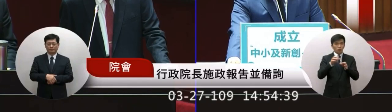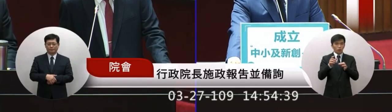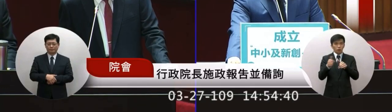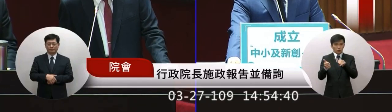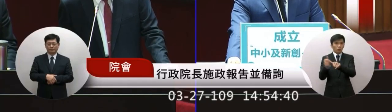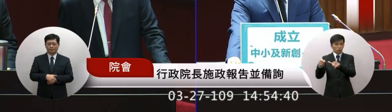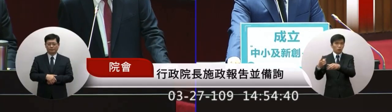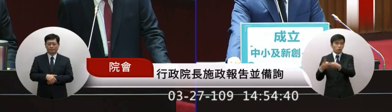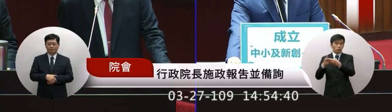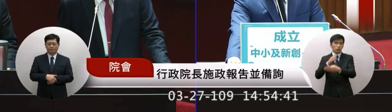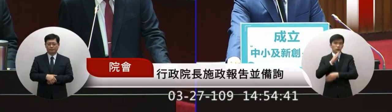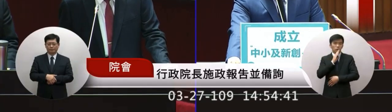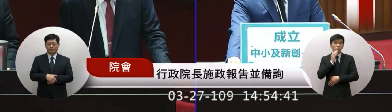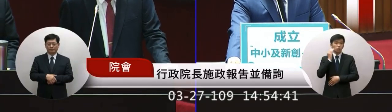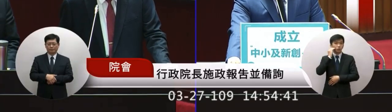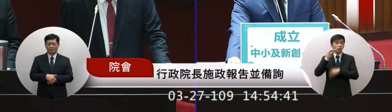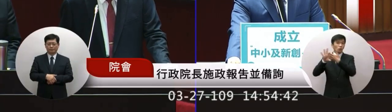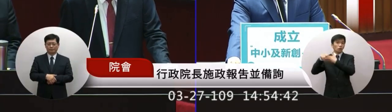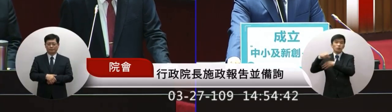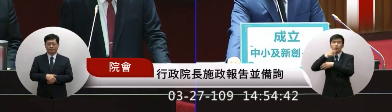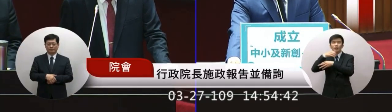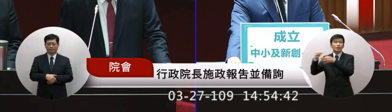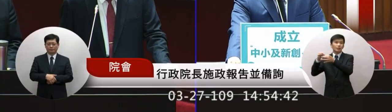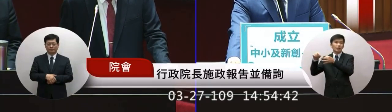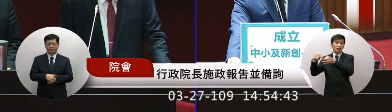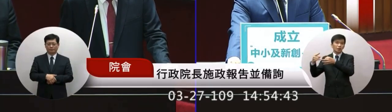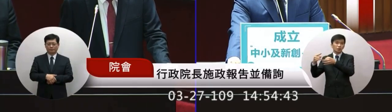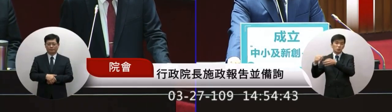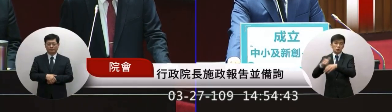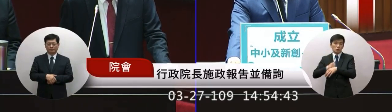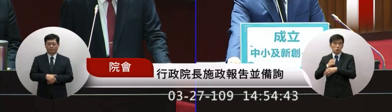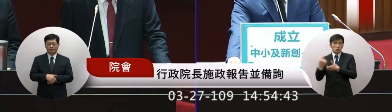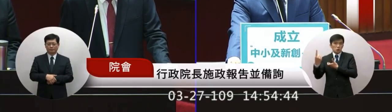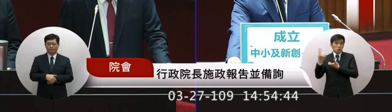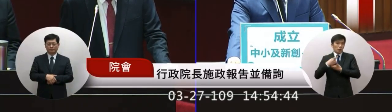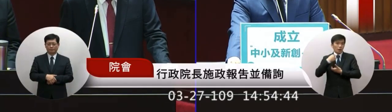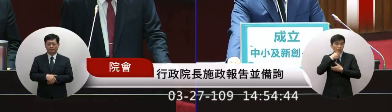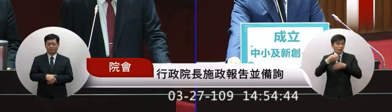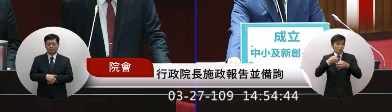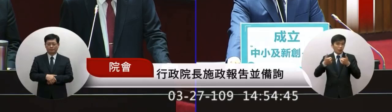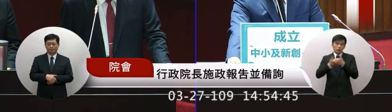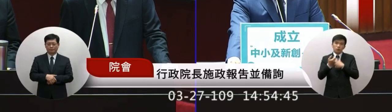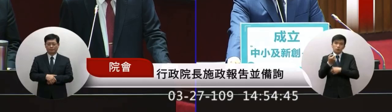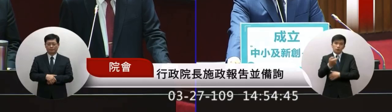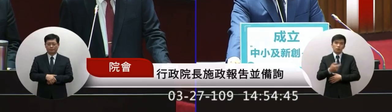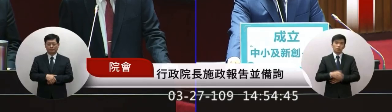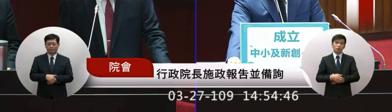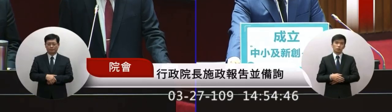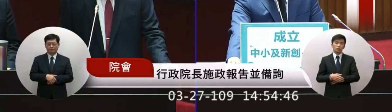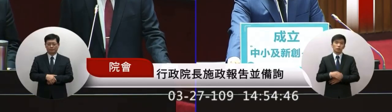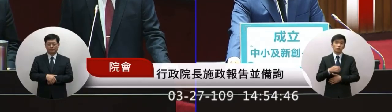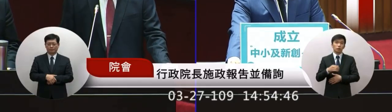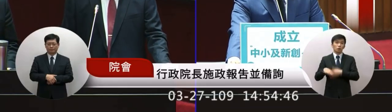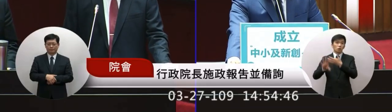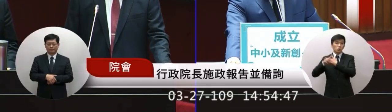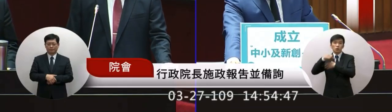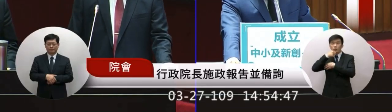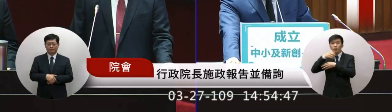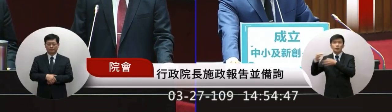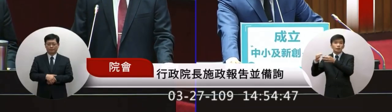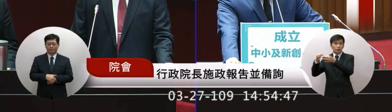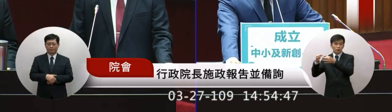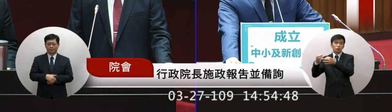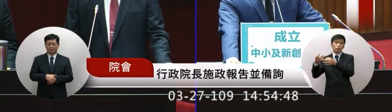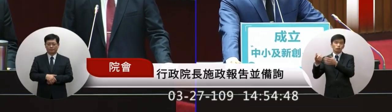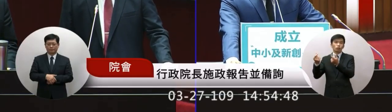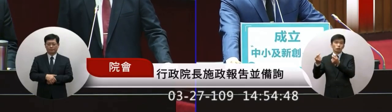商其实一般的大企业也不太会加入我们台商会。啊，我们所以海外台商基本上都是还是以如果以数量来讲是中小企